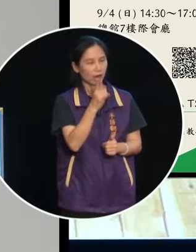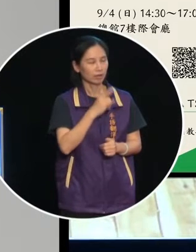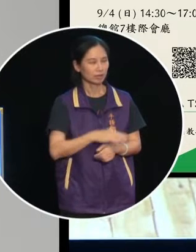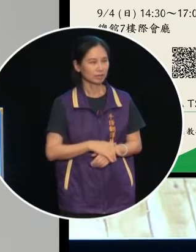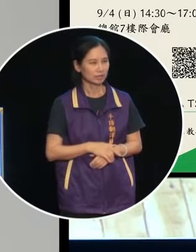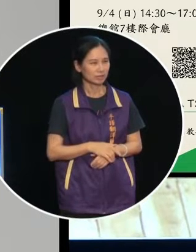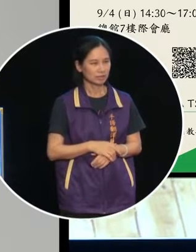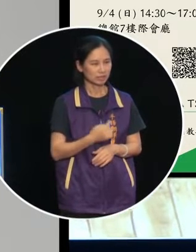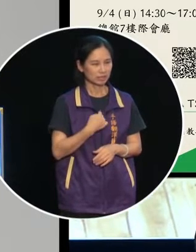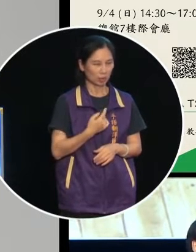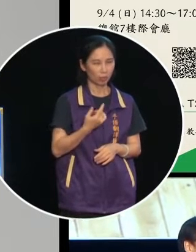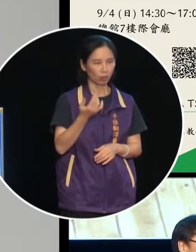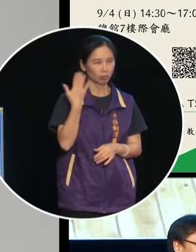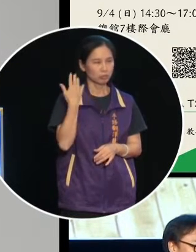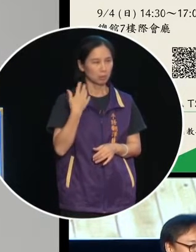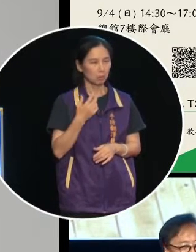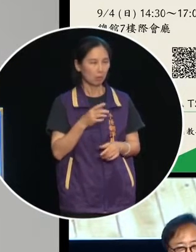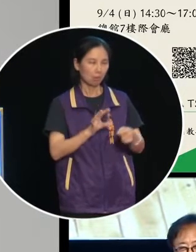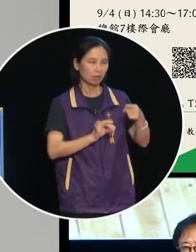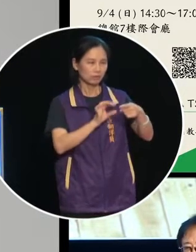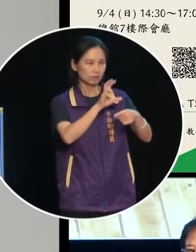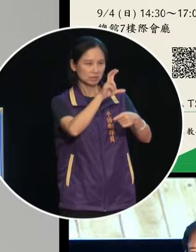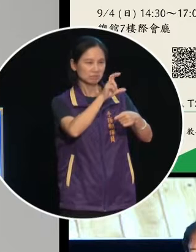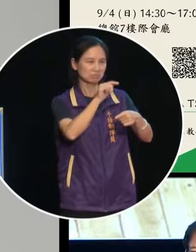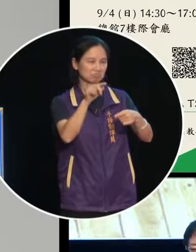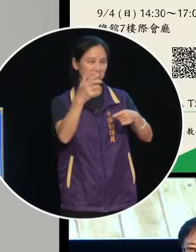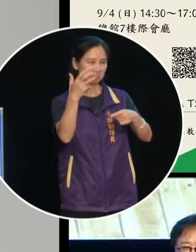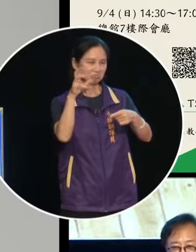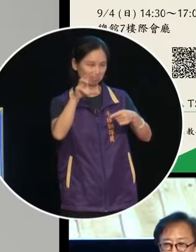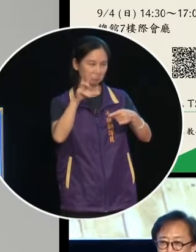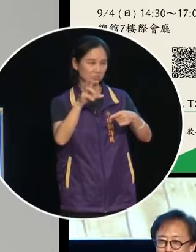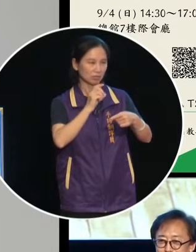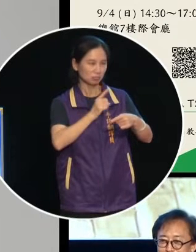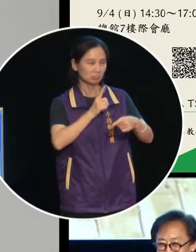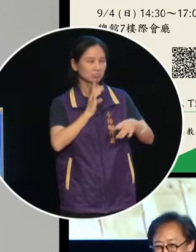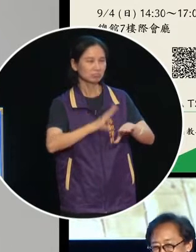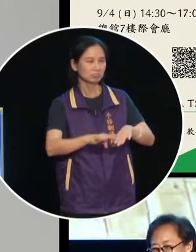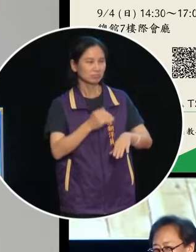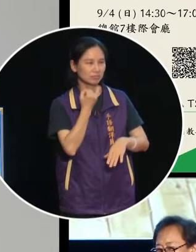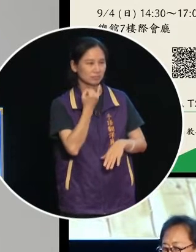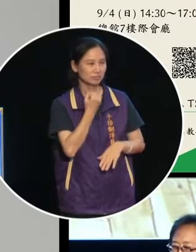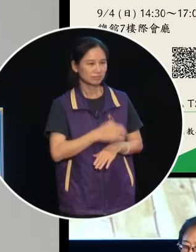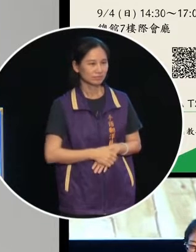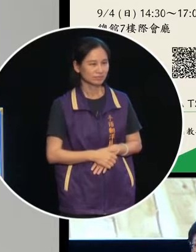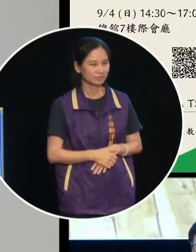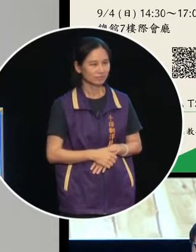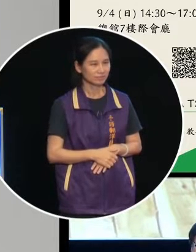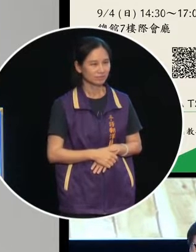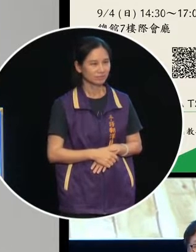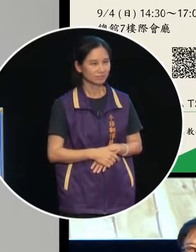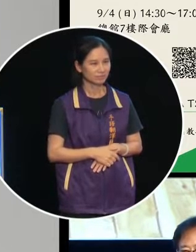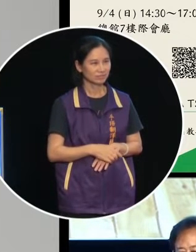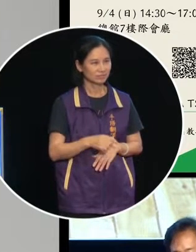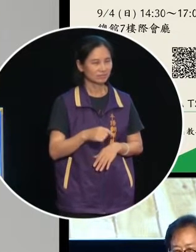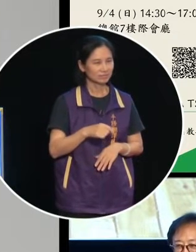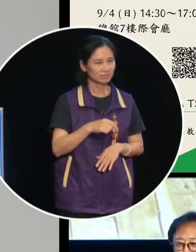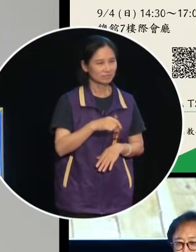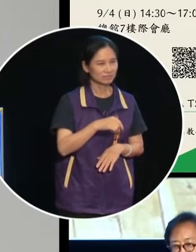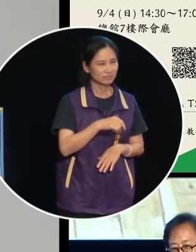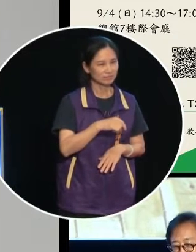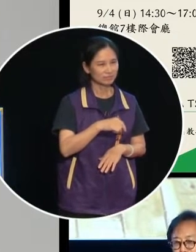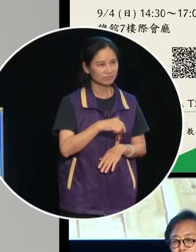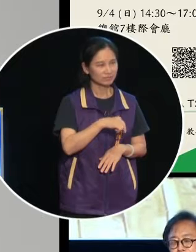以前的70%到80%了，不过还是也许是有一点卡卡的。所以这个时候大家都可能让